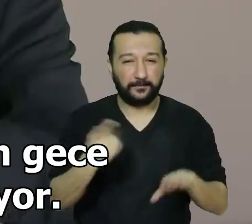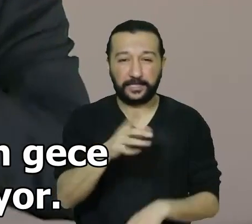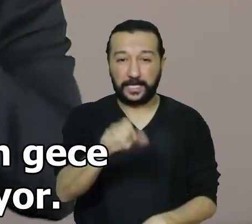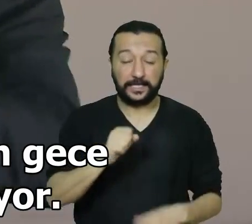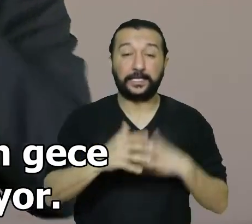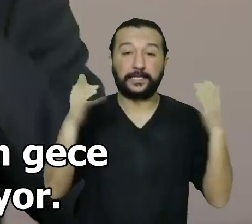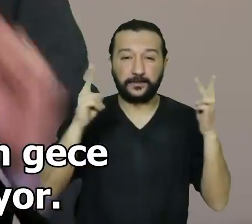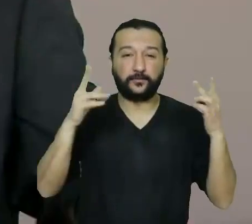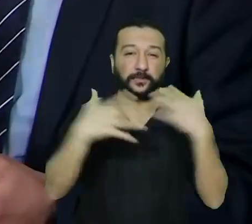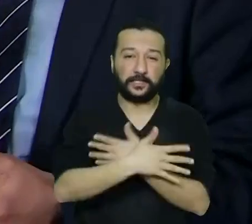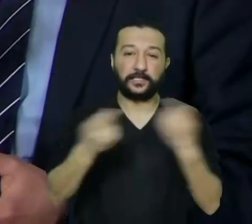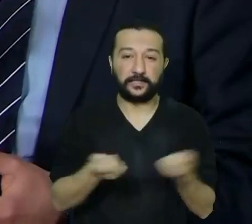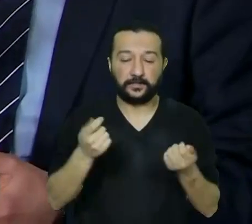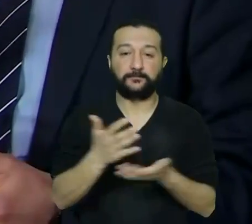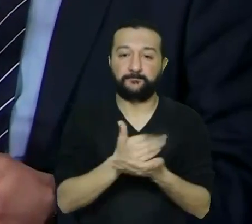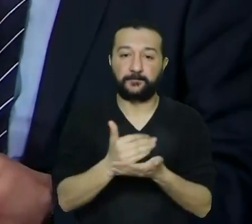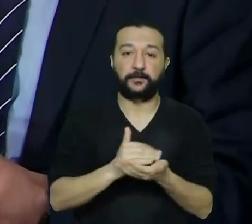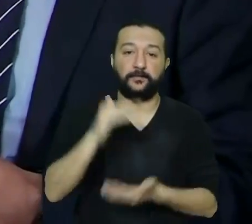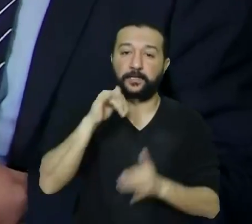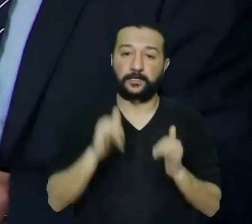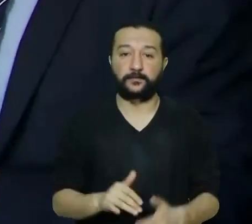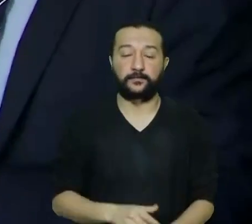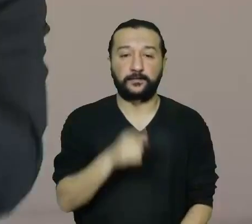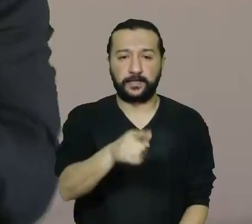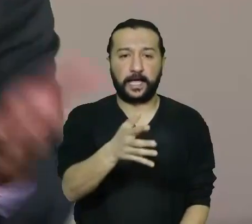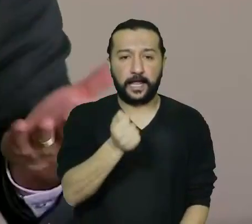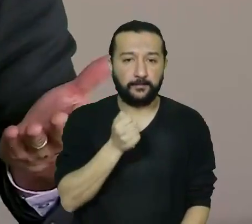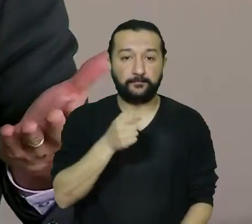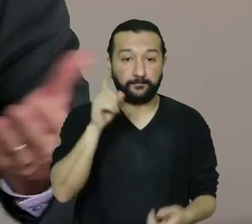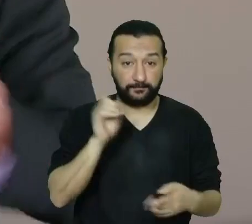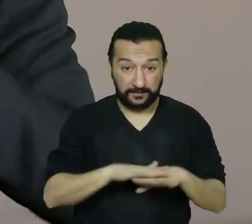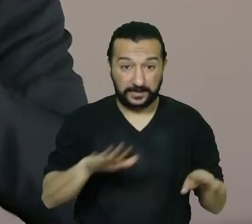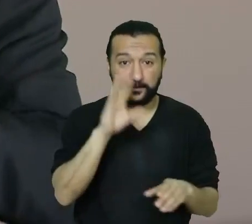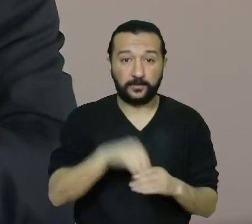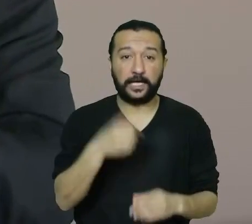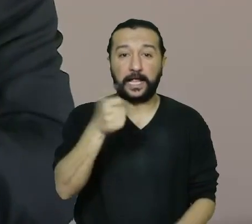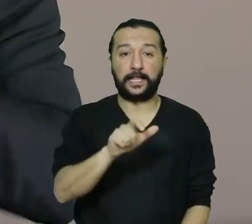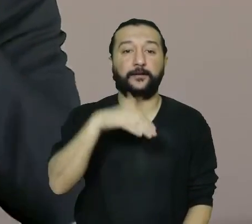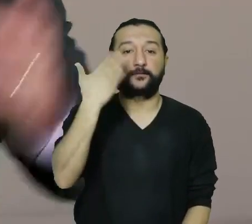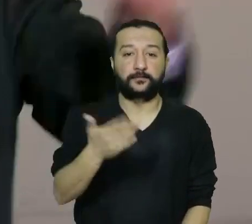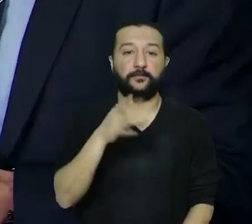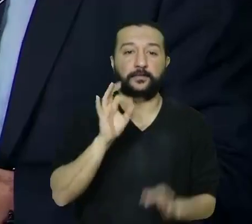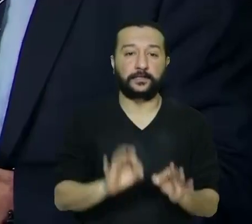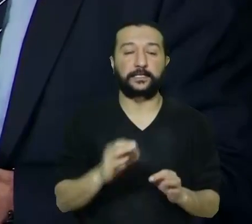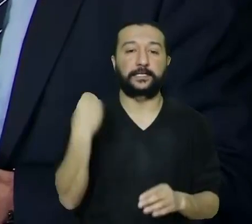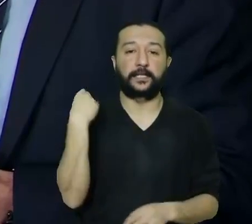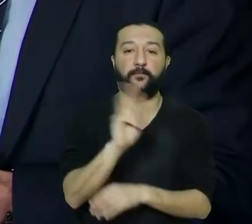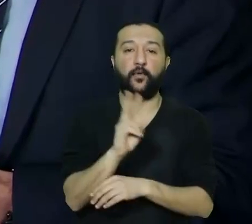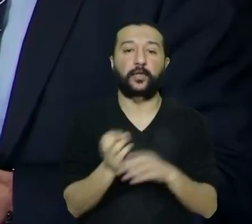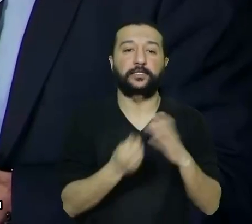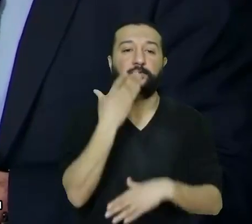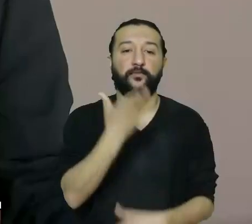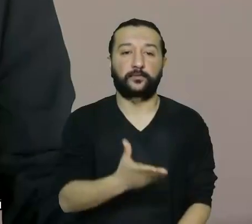gündüz çalışıp para biriktiriyor. Aynen öyle abiciğim. Ya alıp bitse neyse, 6 ay sonra şak diye yeni modeli